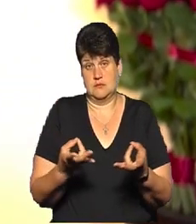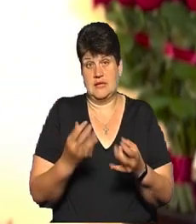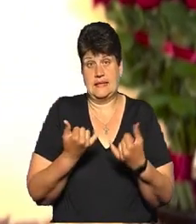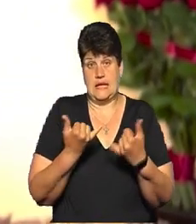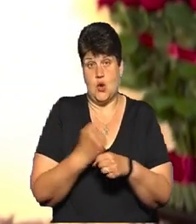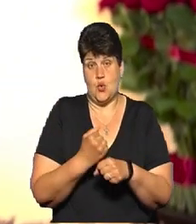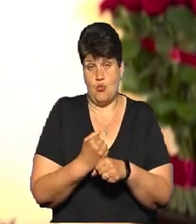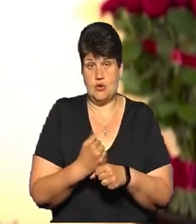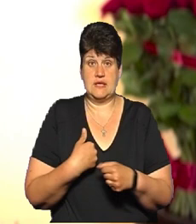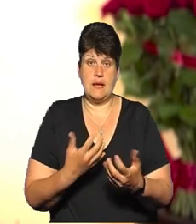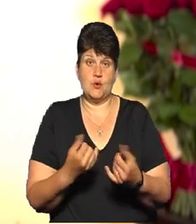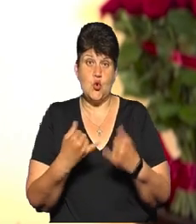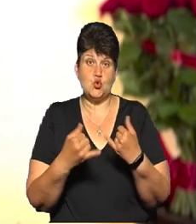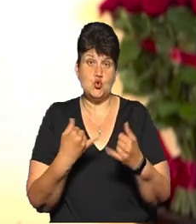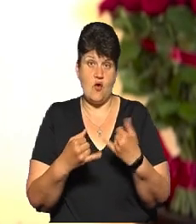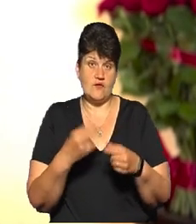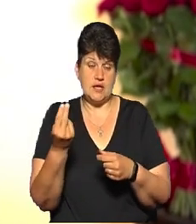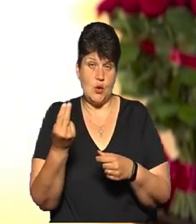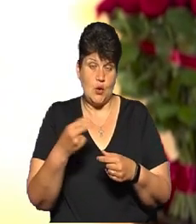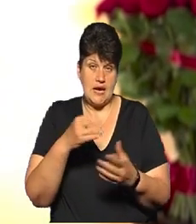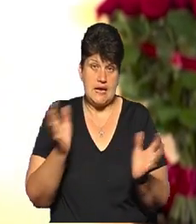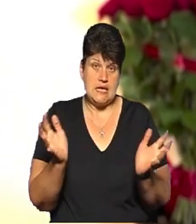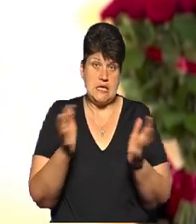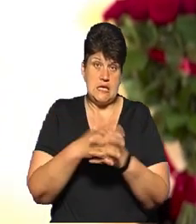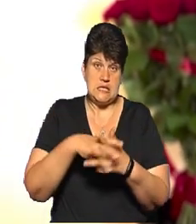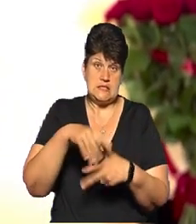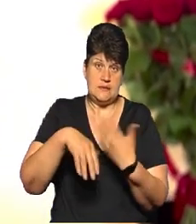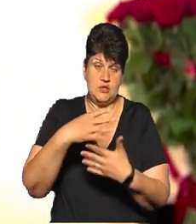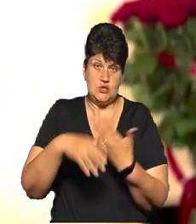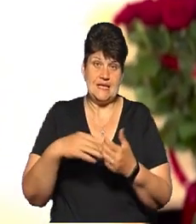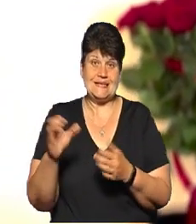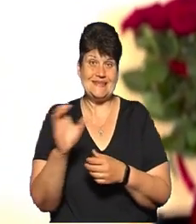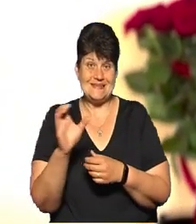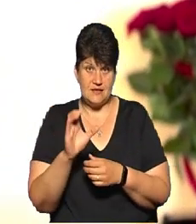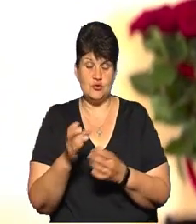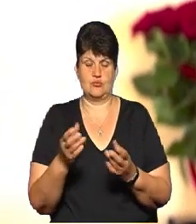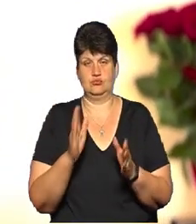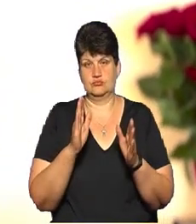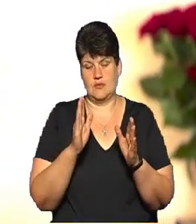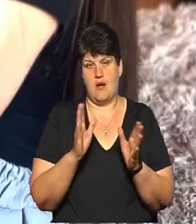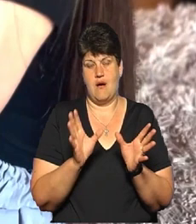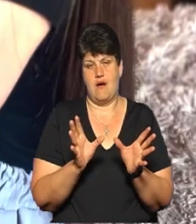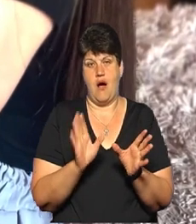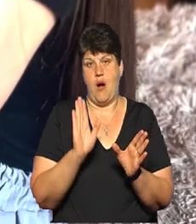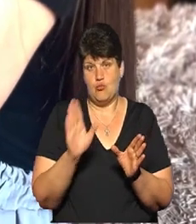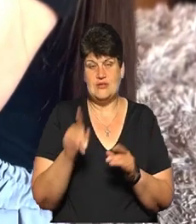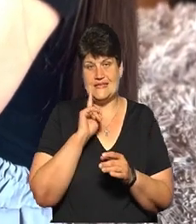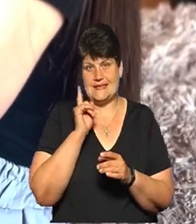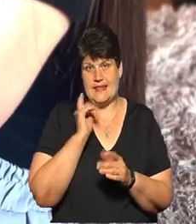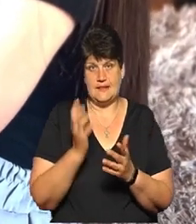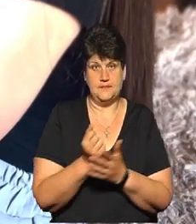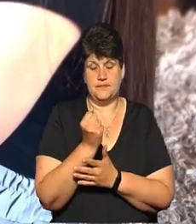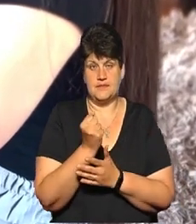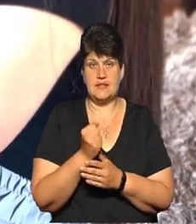Отож, я беру жовтий колір, який змішую з синім, щоб отримати зелений, яким я буду пропрацьовувати пір'їнки. На останньому